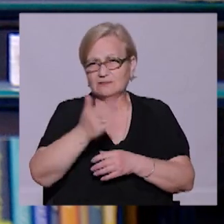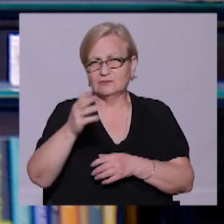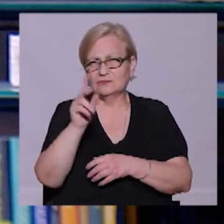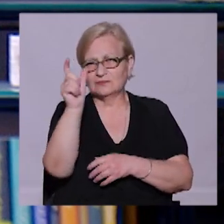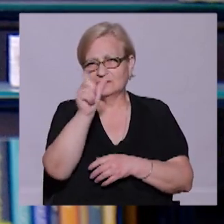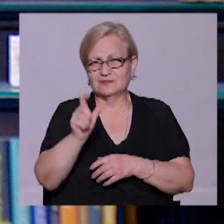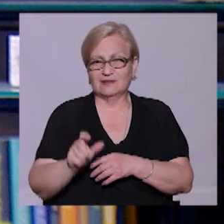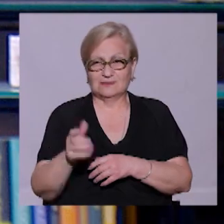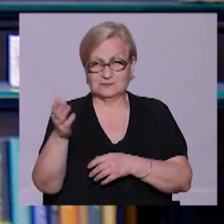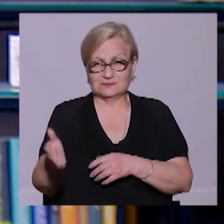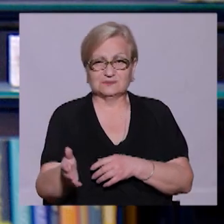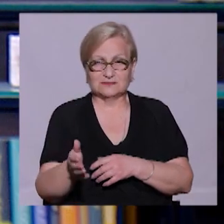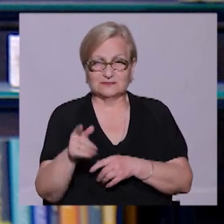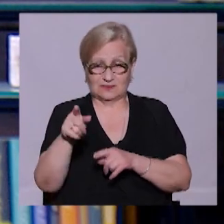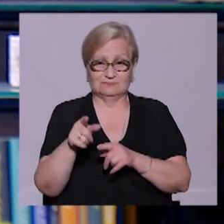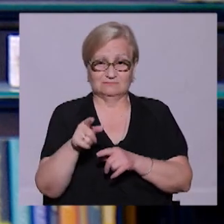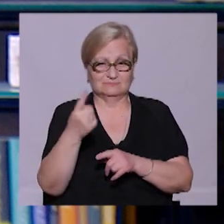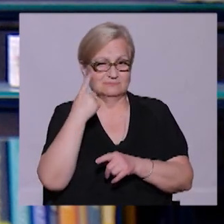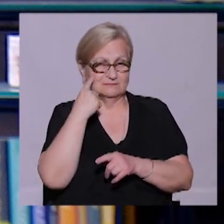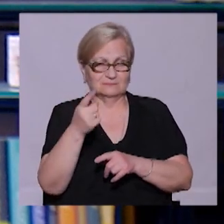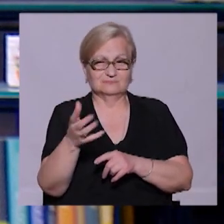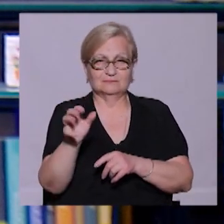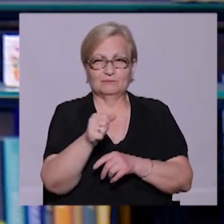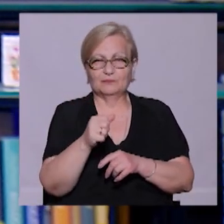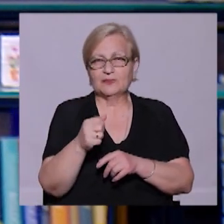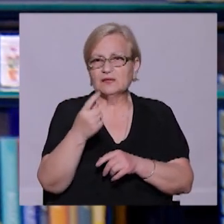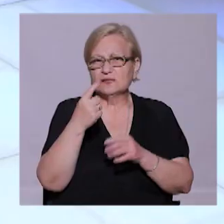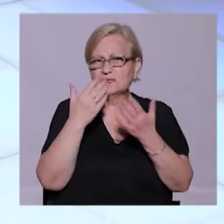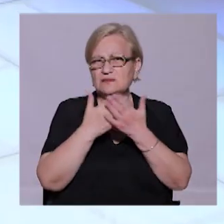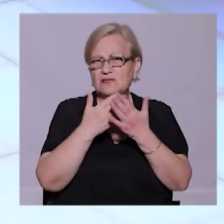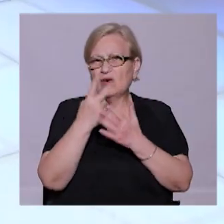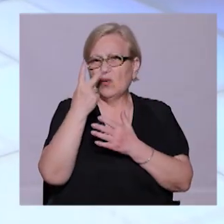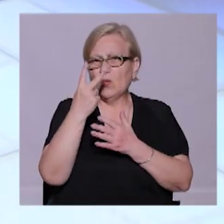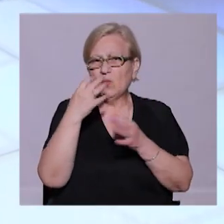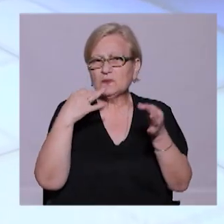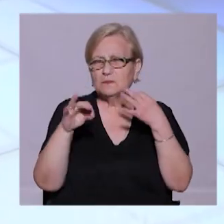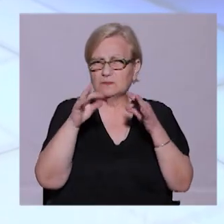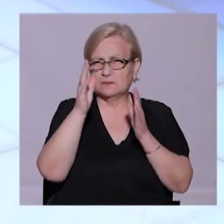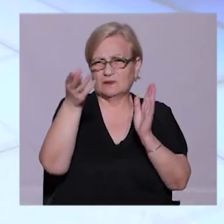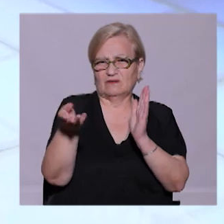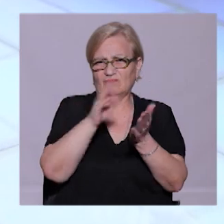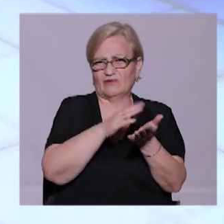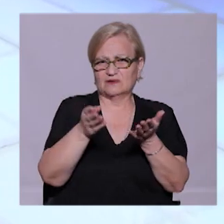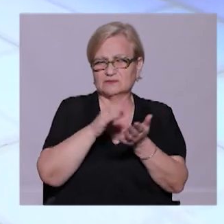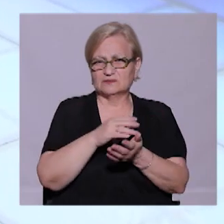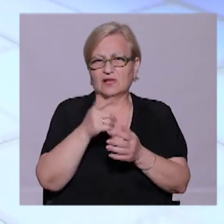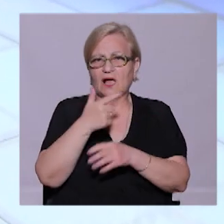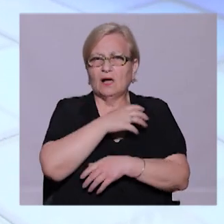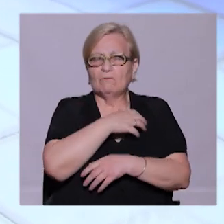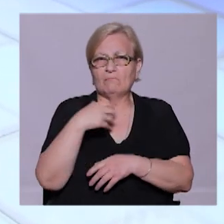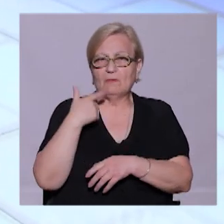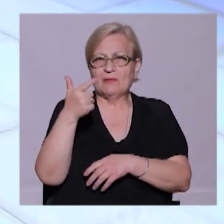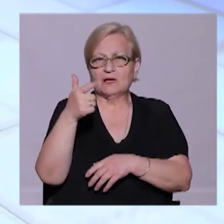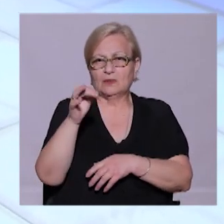და ასევე სულ რაღაც ორიოდ გვერდი დათმობილი ქართლის ცხოვრებაში გიორგი მეფისადმი